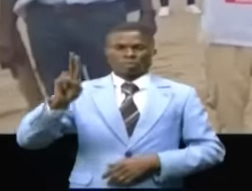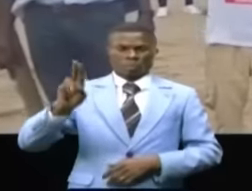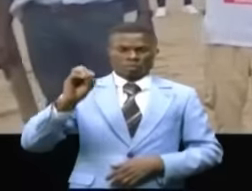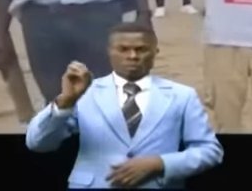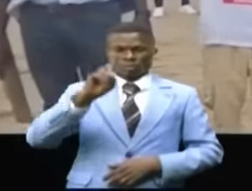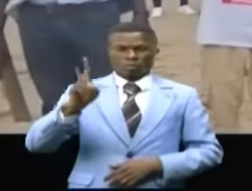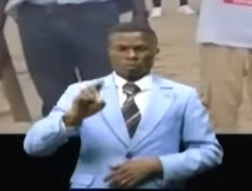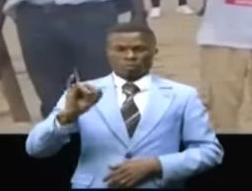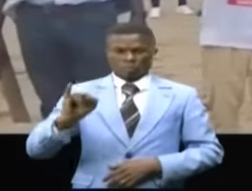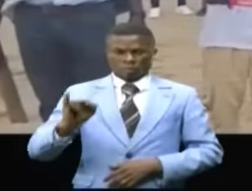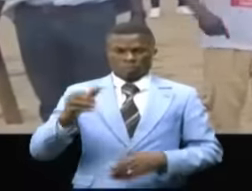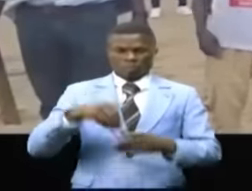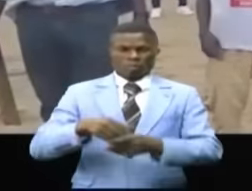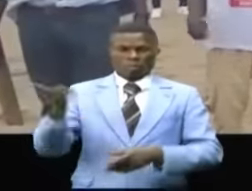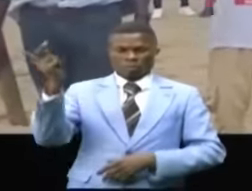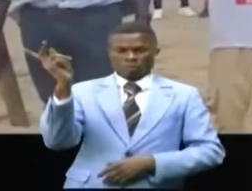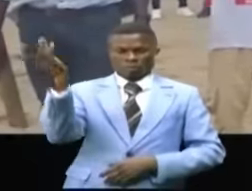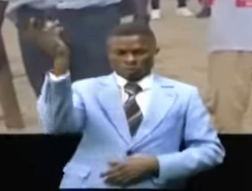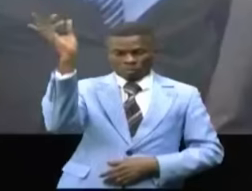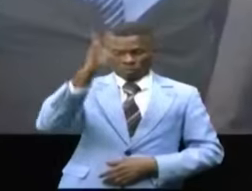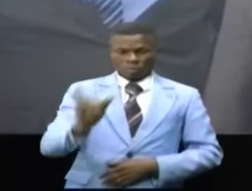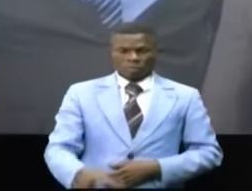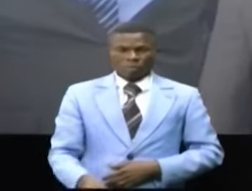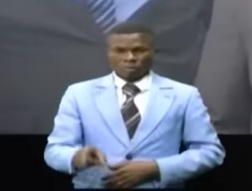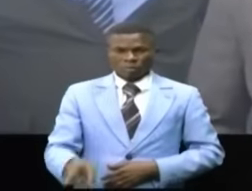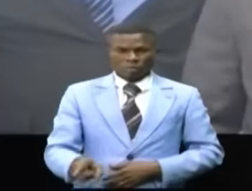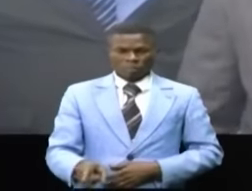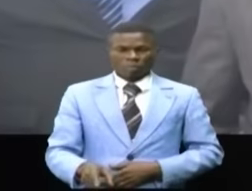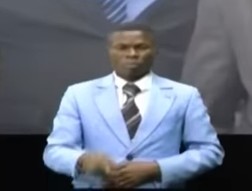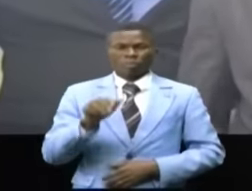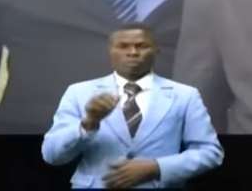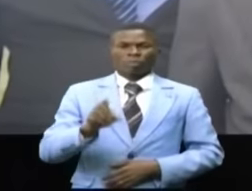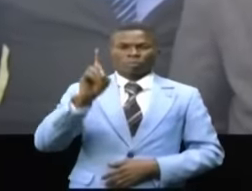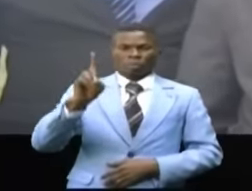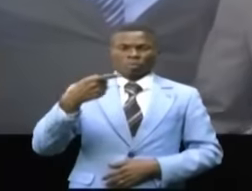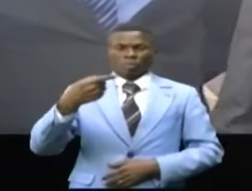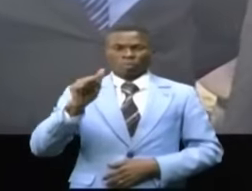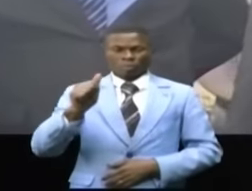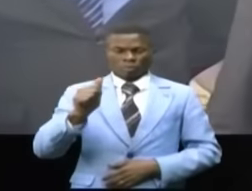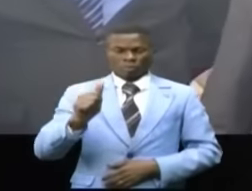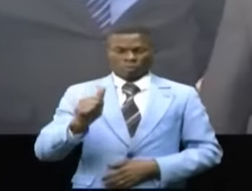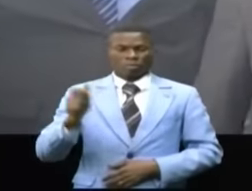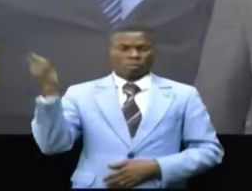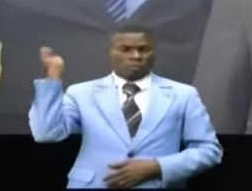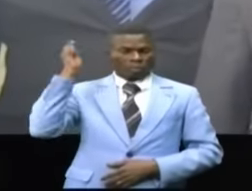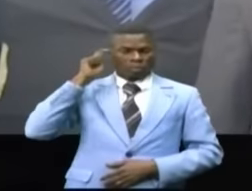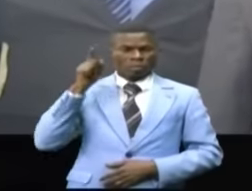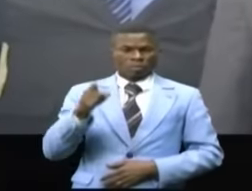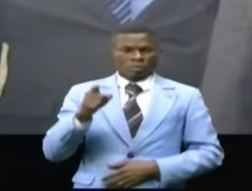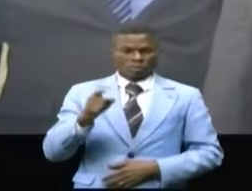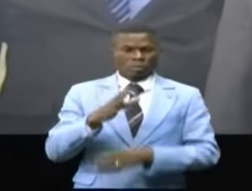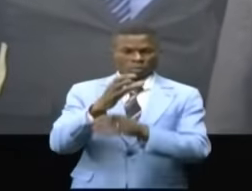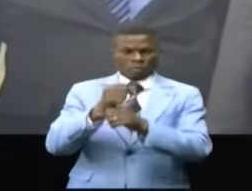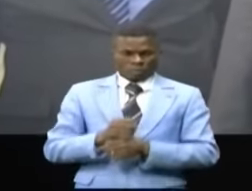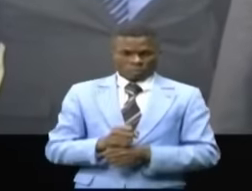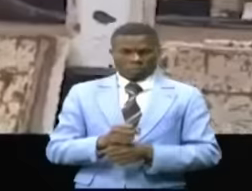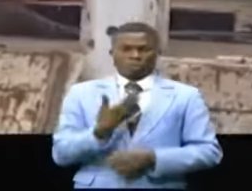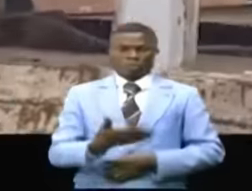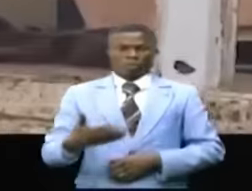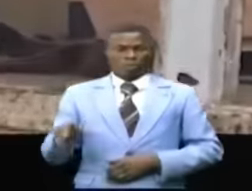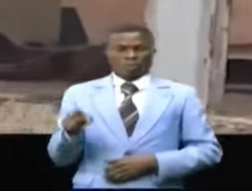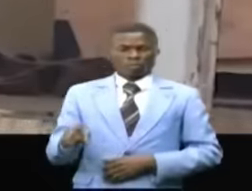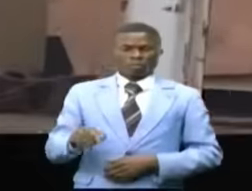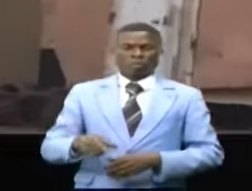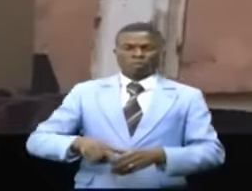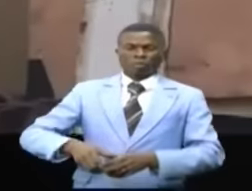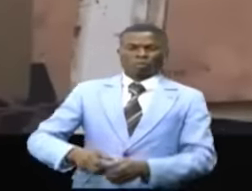Songololo. Nous sommes dans la province du Congo central. Le DGA, l'office des routes, le professeur docteur Sélé Ekoto, qui a réceptionné ces